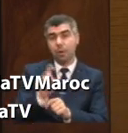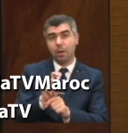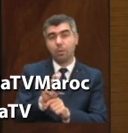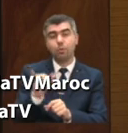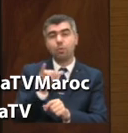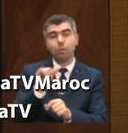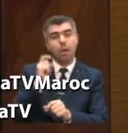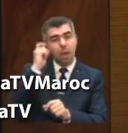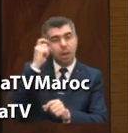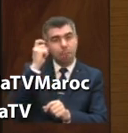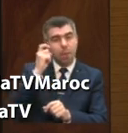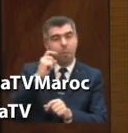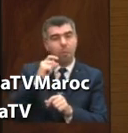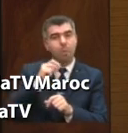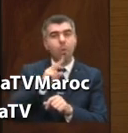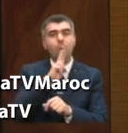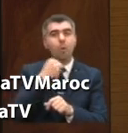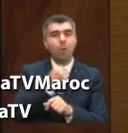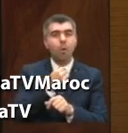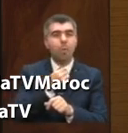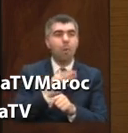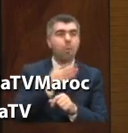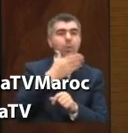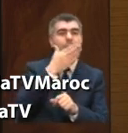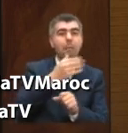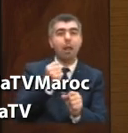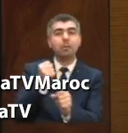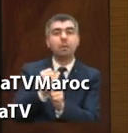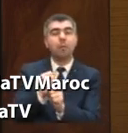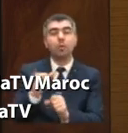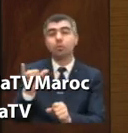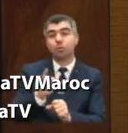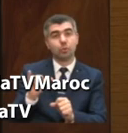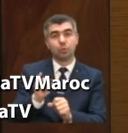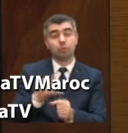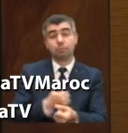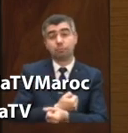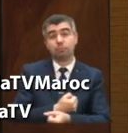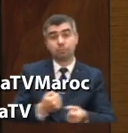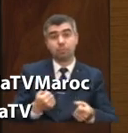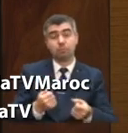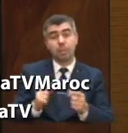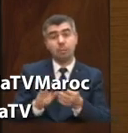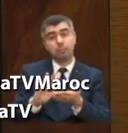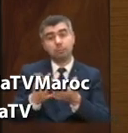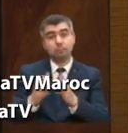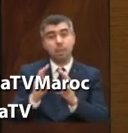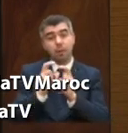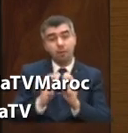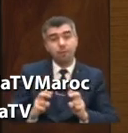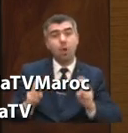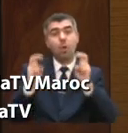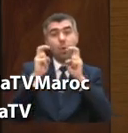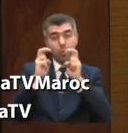منظور الحكومة لآفاق الشغل بالمغرب، وماذا أعدت الحكومة لتطويق البطالة التي من المحتمل أن تتجاوز